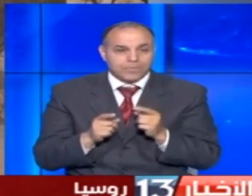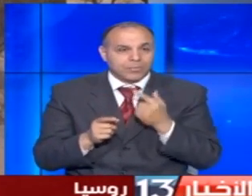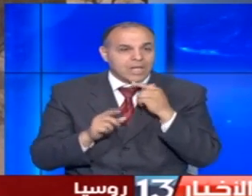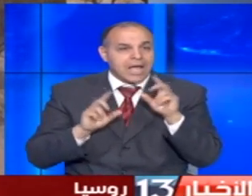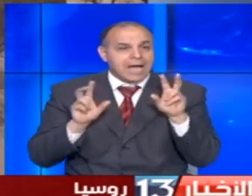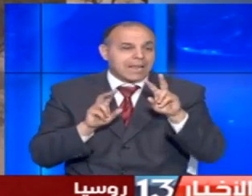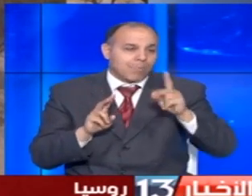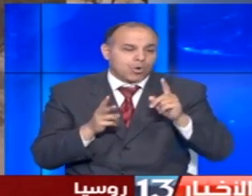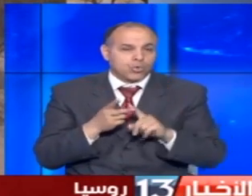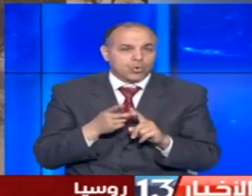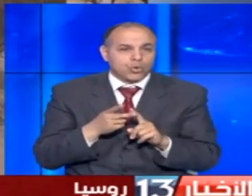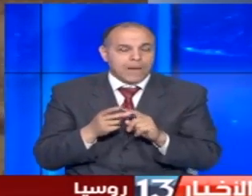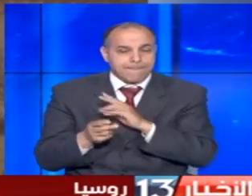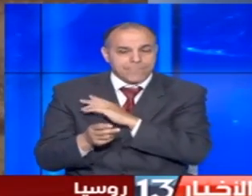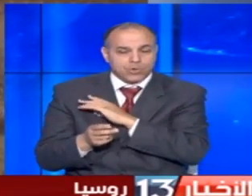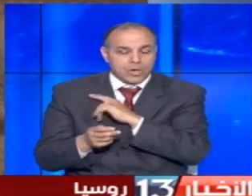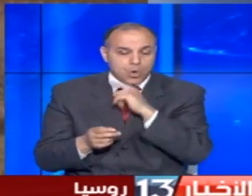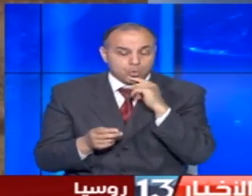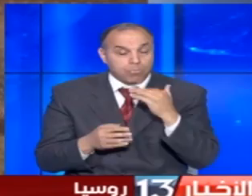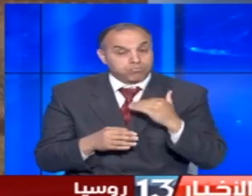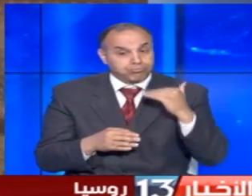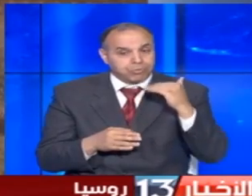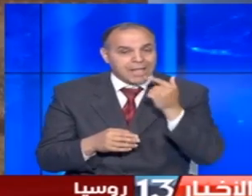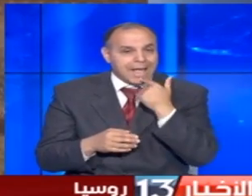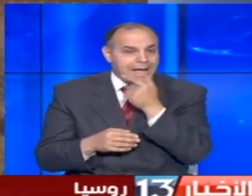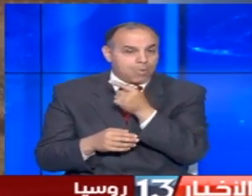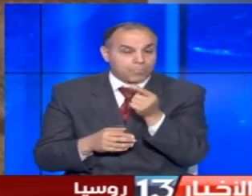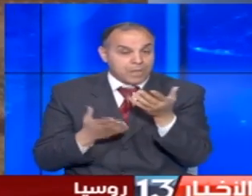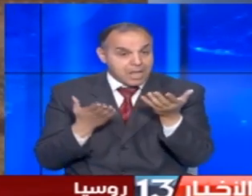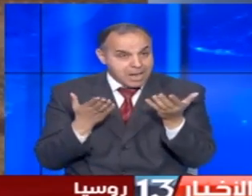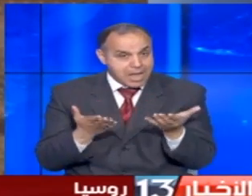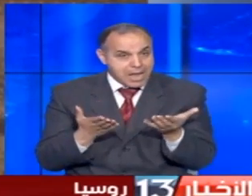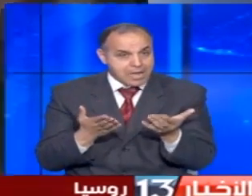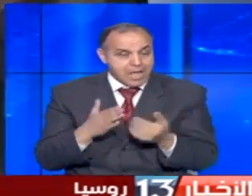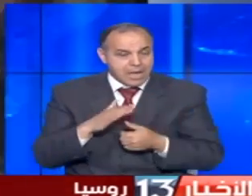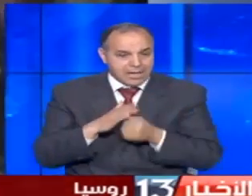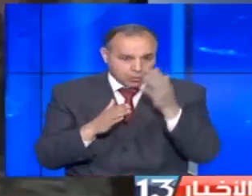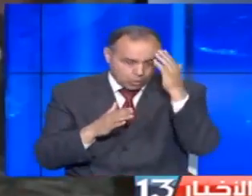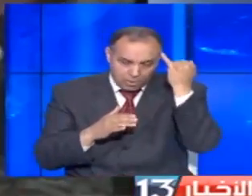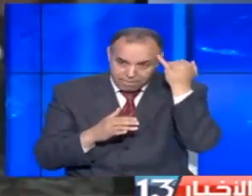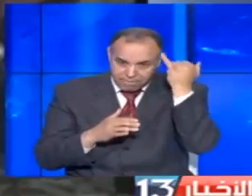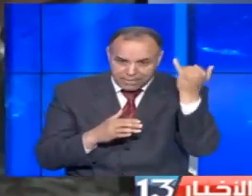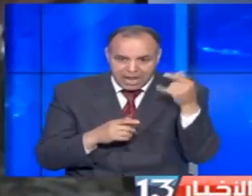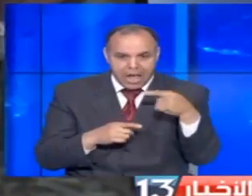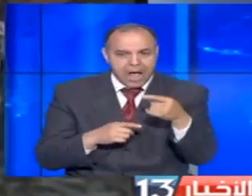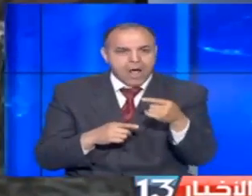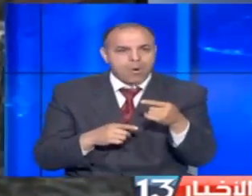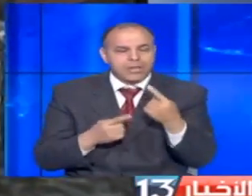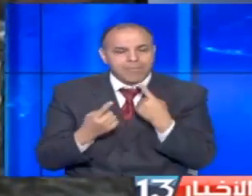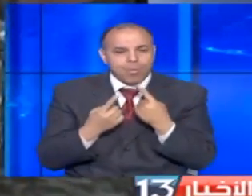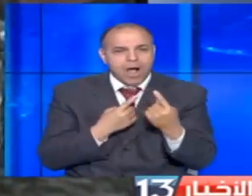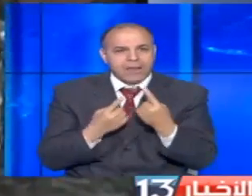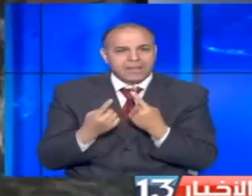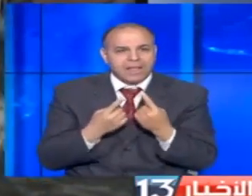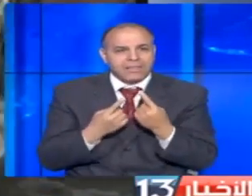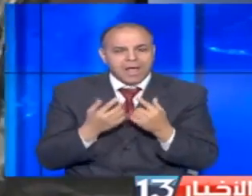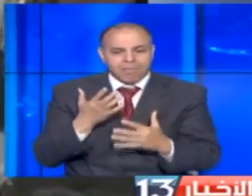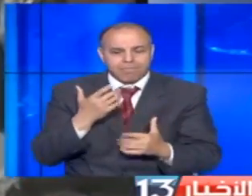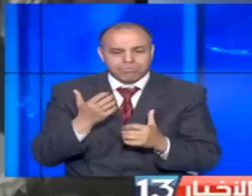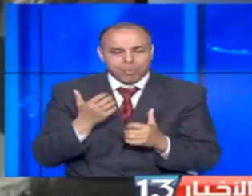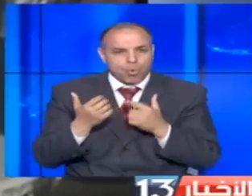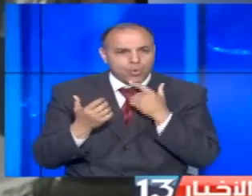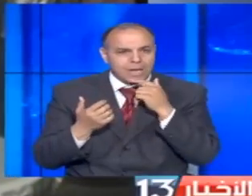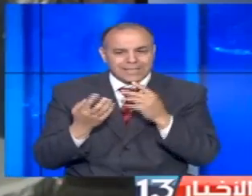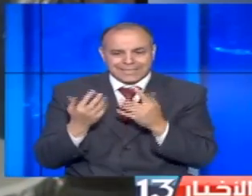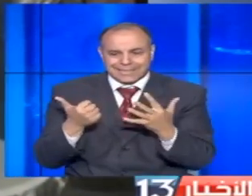وسائل اعلام عن مسؤول روسي كبير قوله ان ان بوتين قد يقترح اعاده بدء محادثات نزع السلاح النوويه